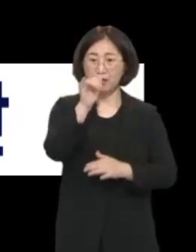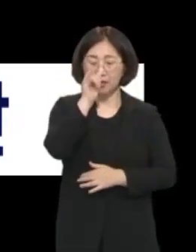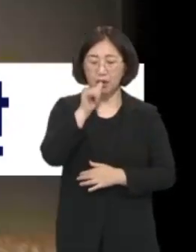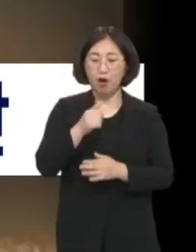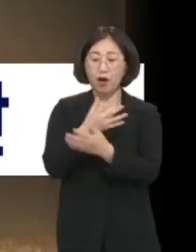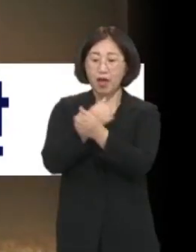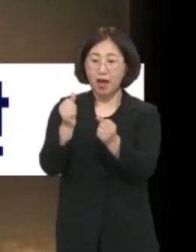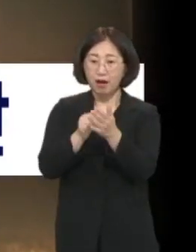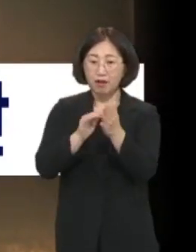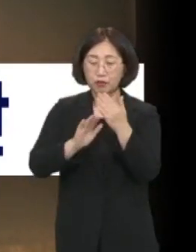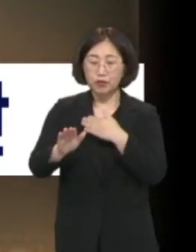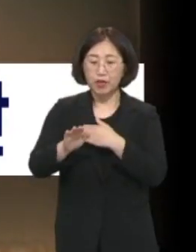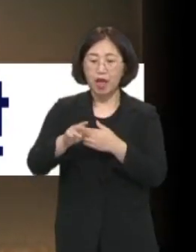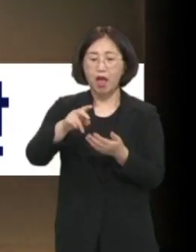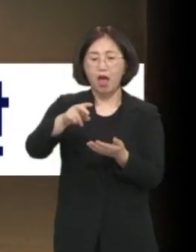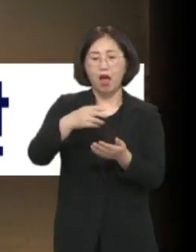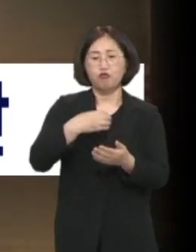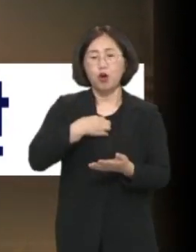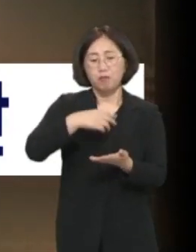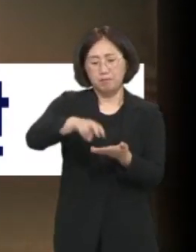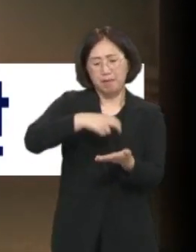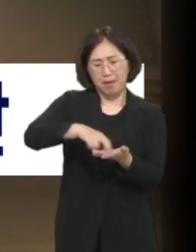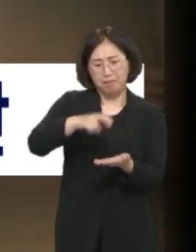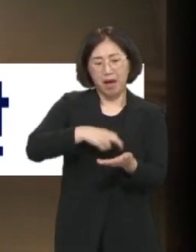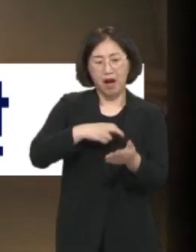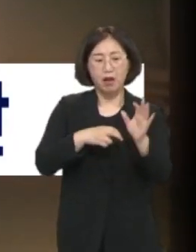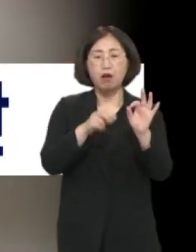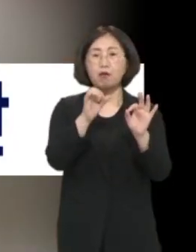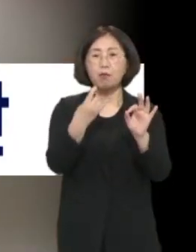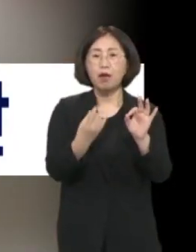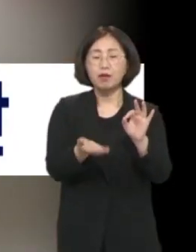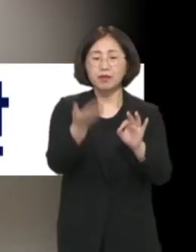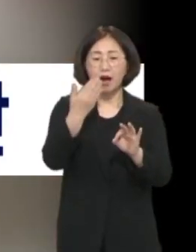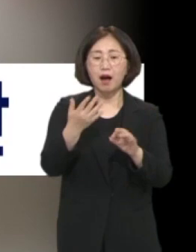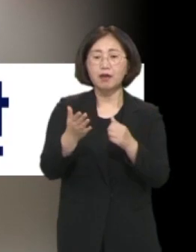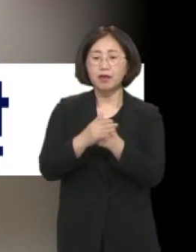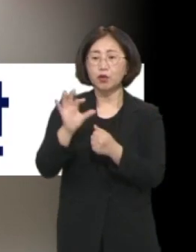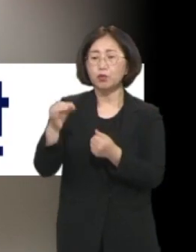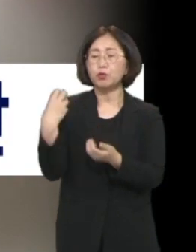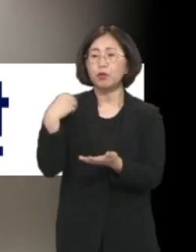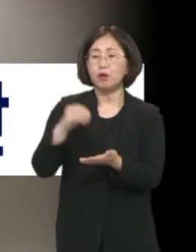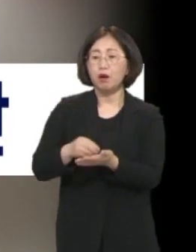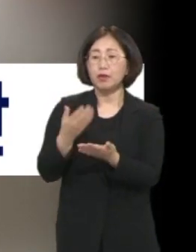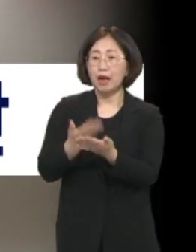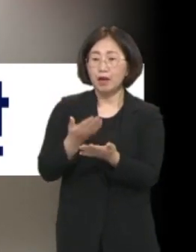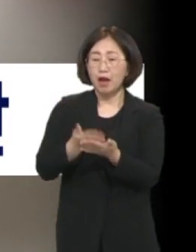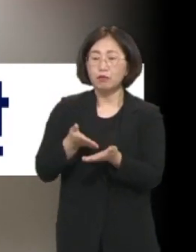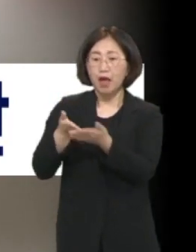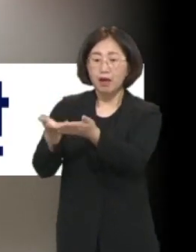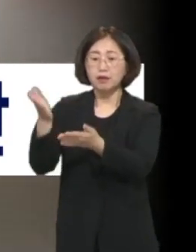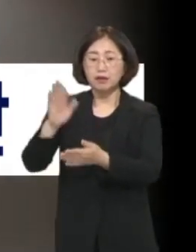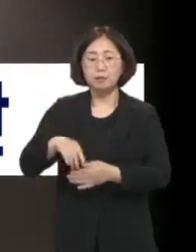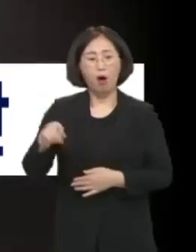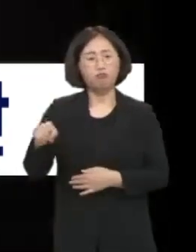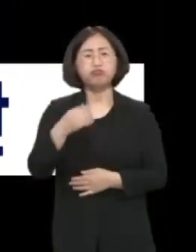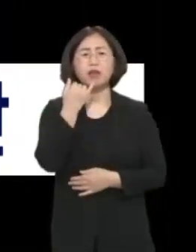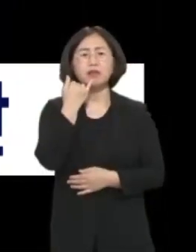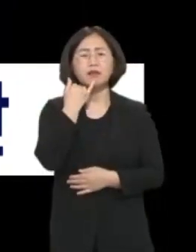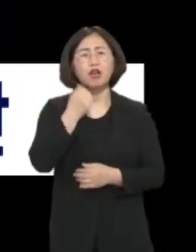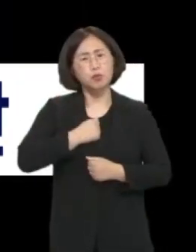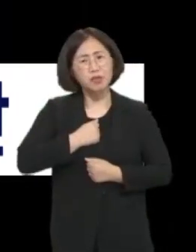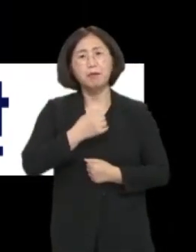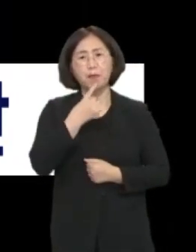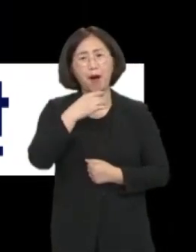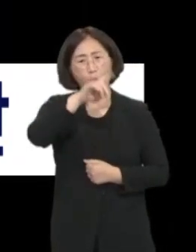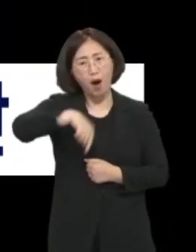안전 재난문자가 10개 이상 오자 펜션측의 환불을 요구했으나 재난문자는 주의 수준이기 때문에